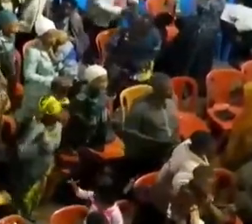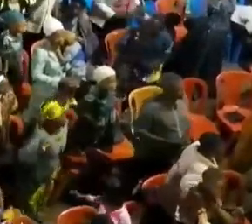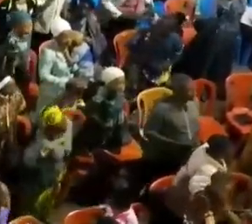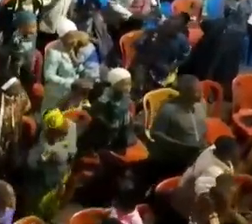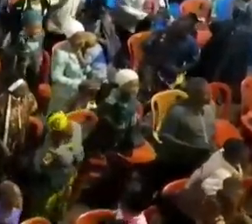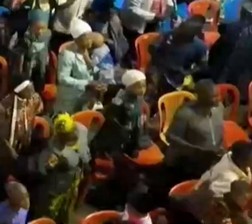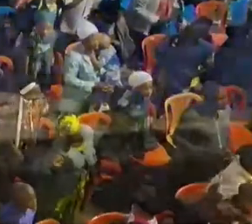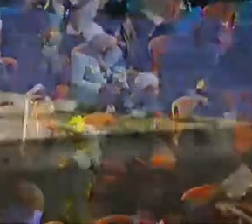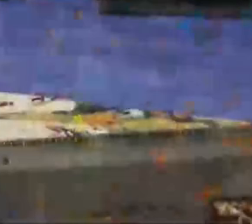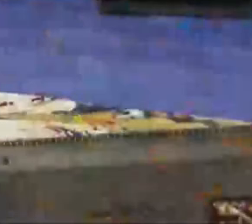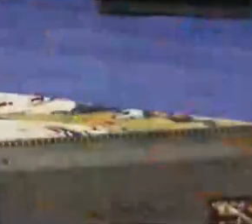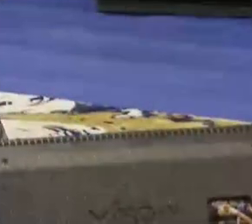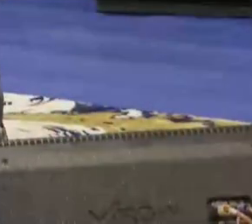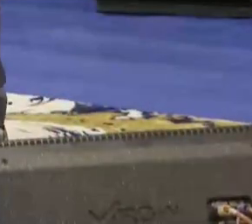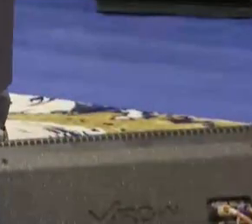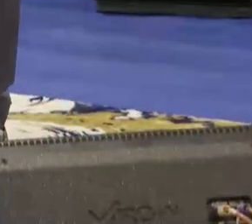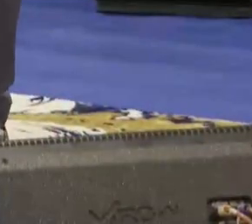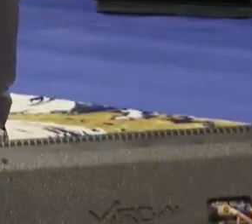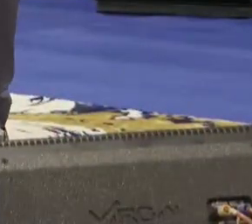Je vois que vous êtes content.